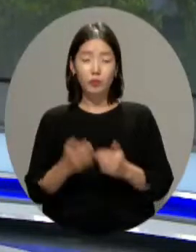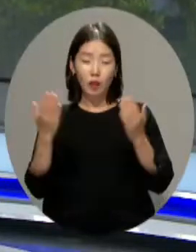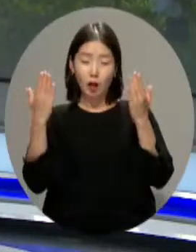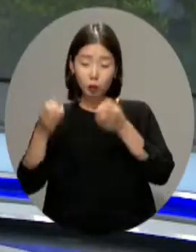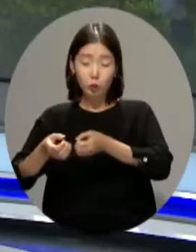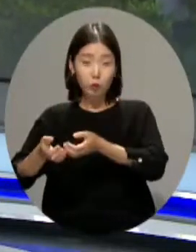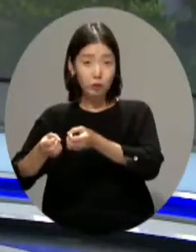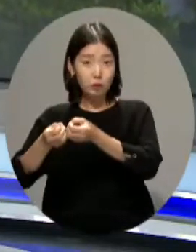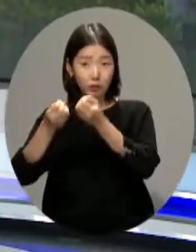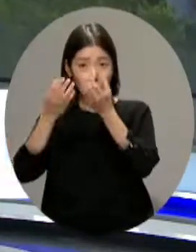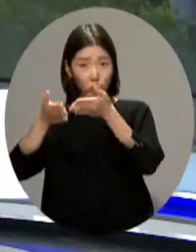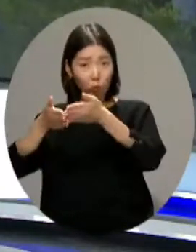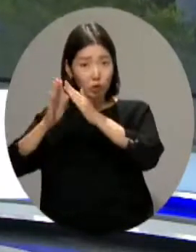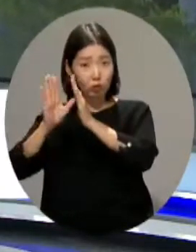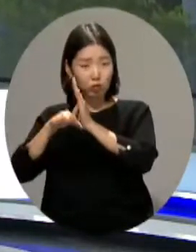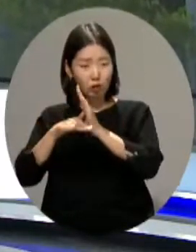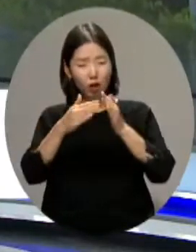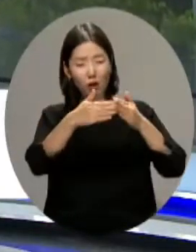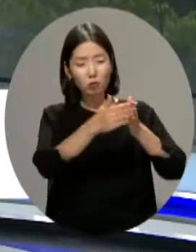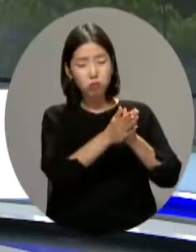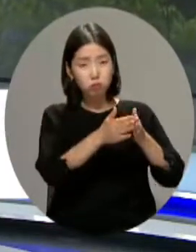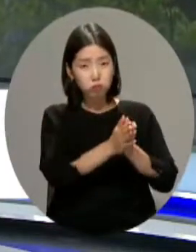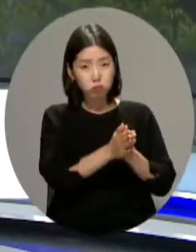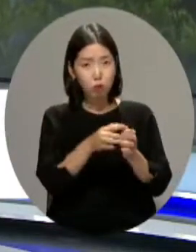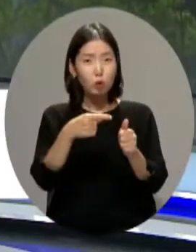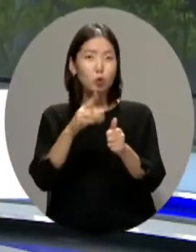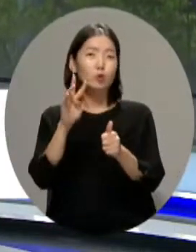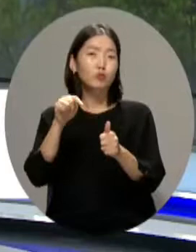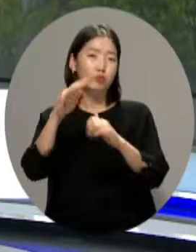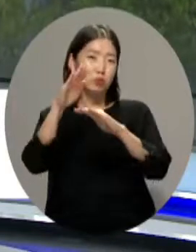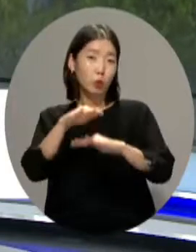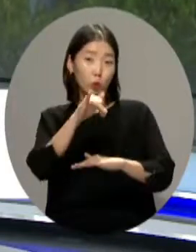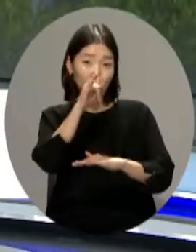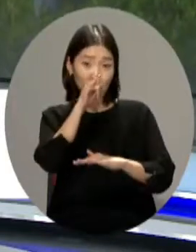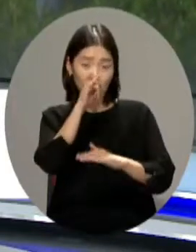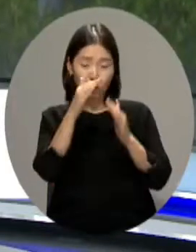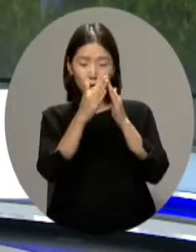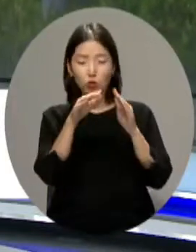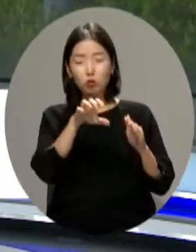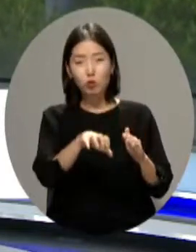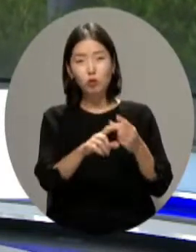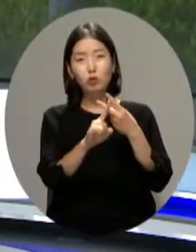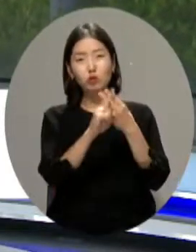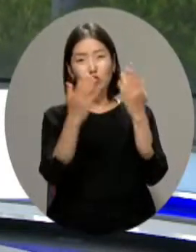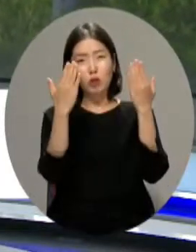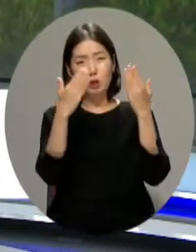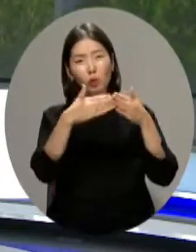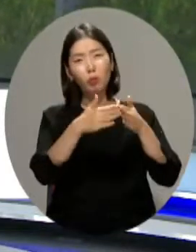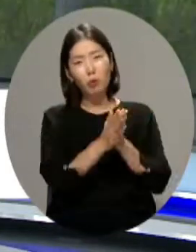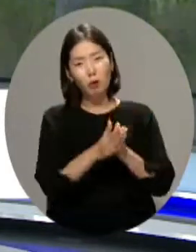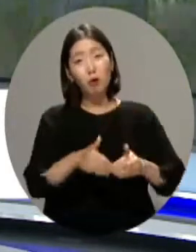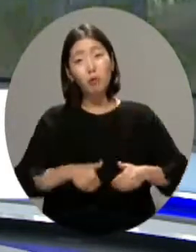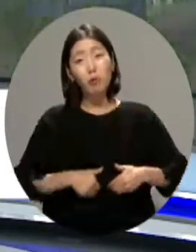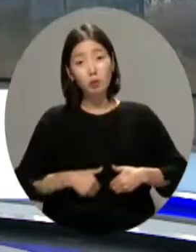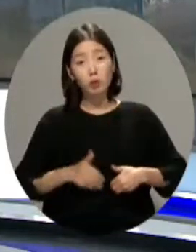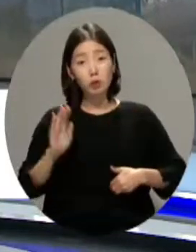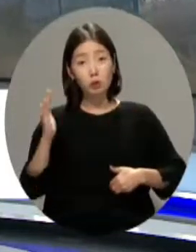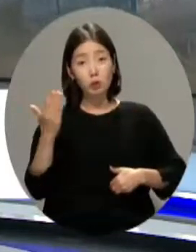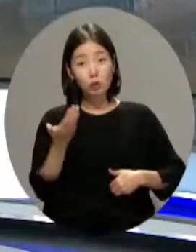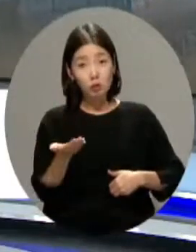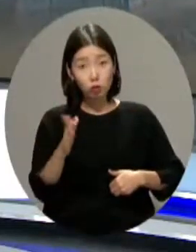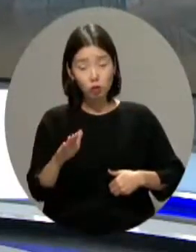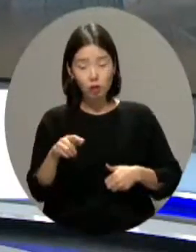학교를 신설하면 그만큼 폐교해야 한다는 교육부 방침에 따라 전주에서도 중학교 폐교가 불가피한데요.